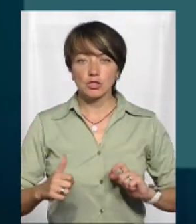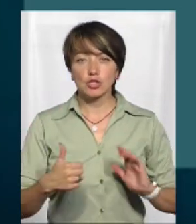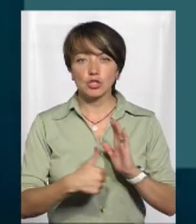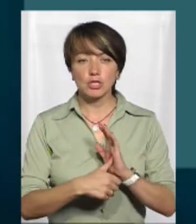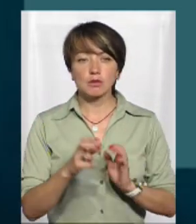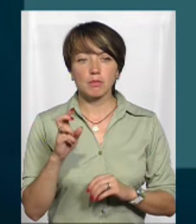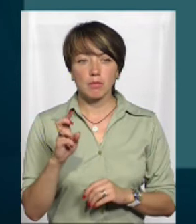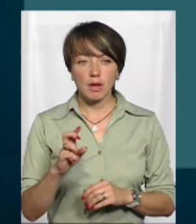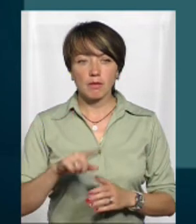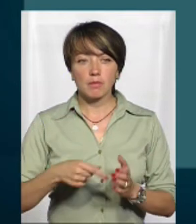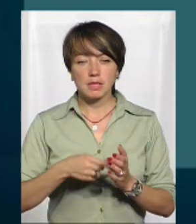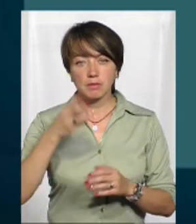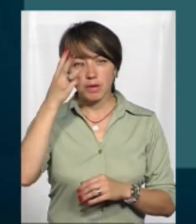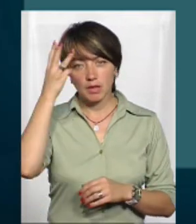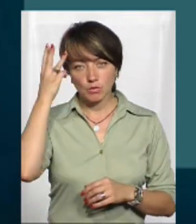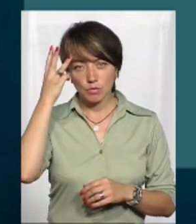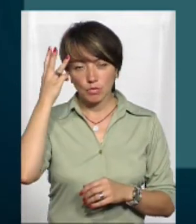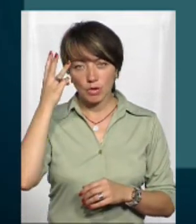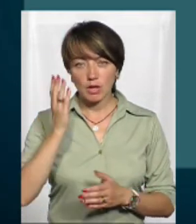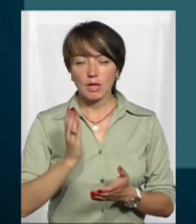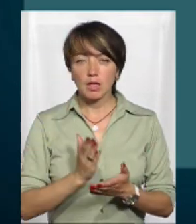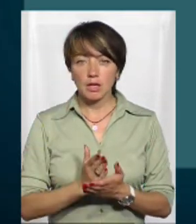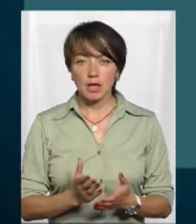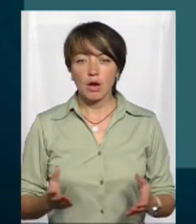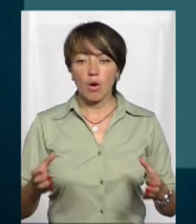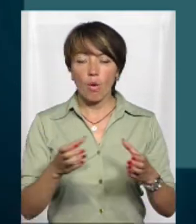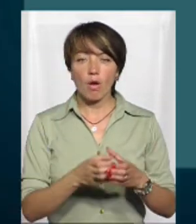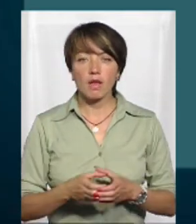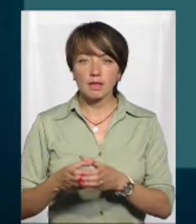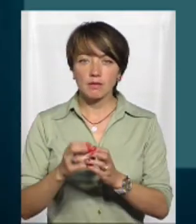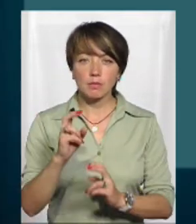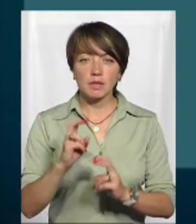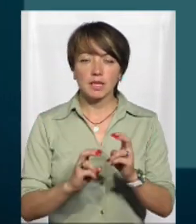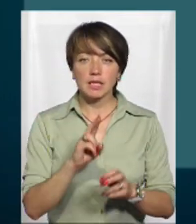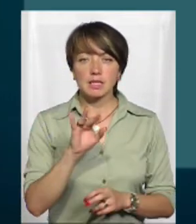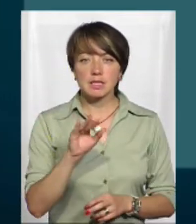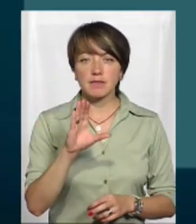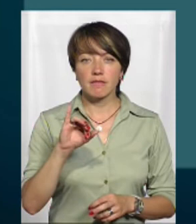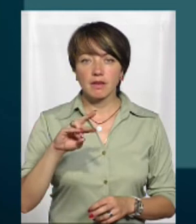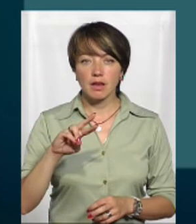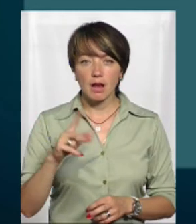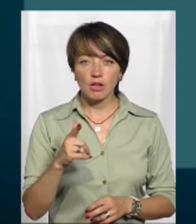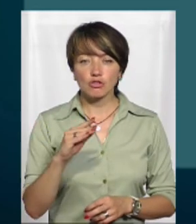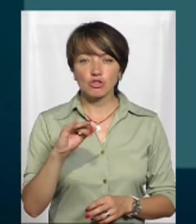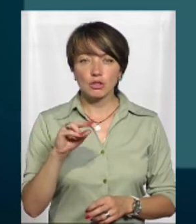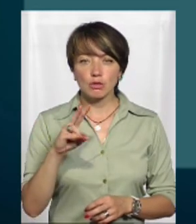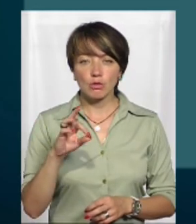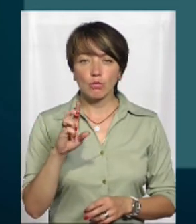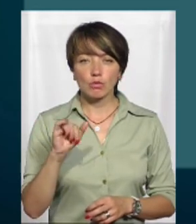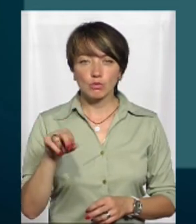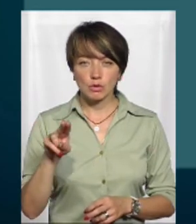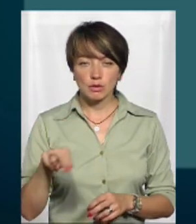6Б у місті Хмельницькому є колективне підприємство «Цивільжитлобуд». Будівництво даного